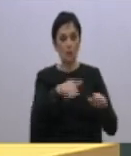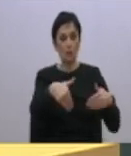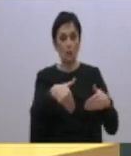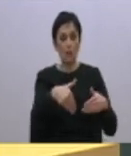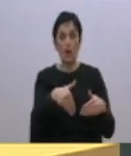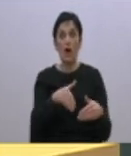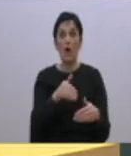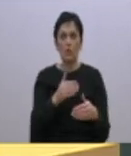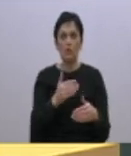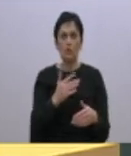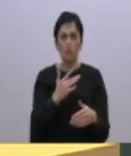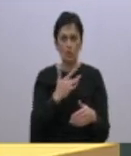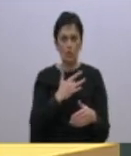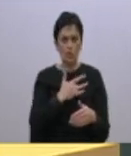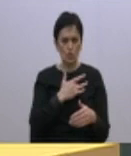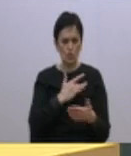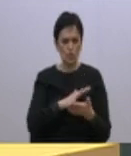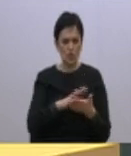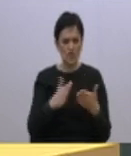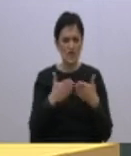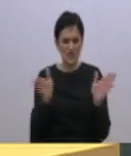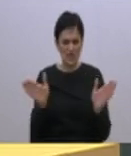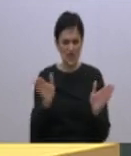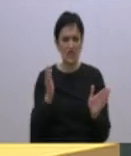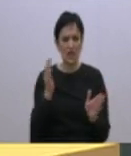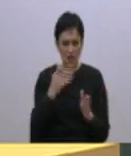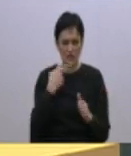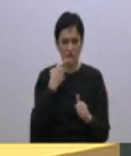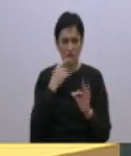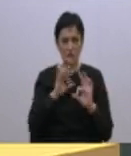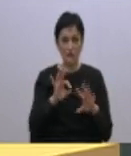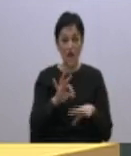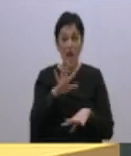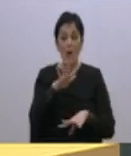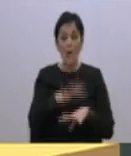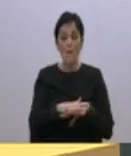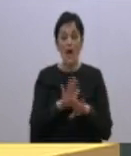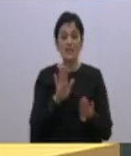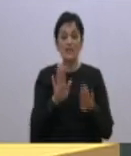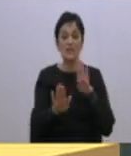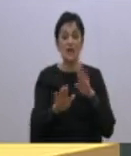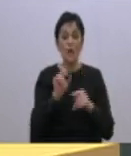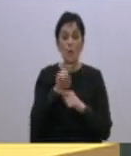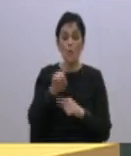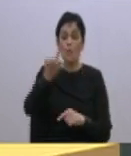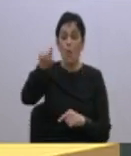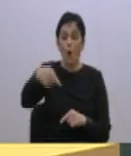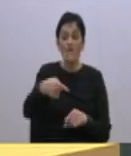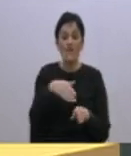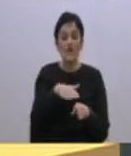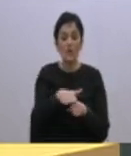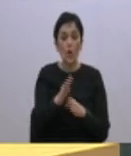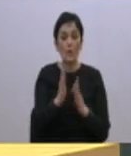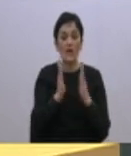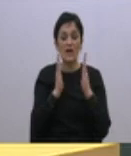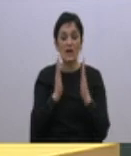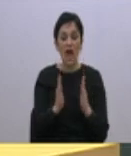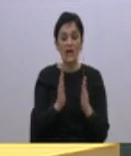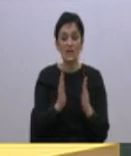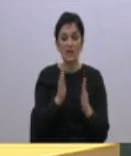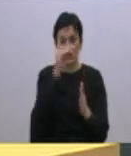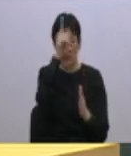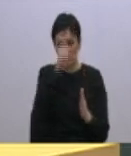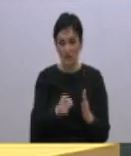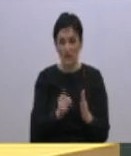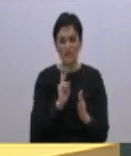sulia dria, da Gurtsfela, gitres, romari, si interesirom, banki, stau do Hemzoanelis, vovale, obișem suleblat, canis azuros,